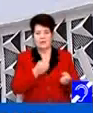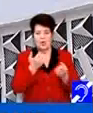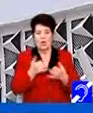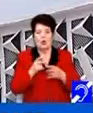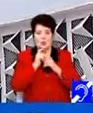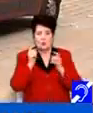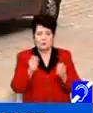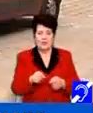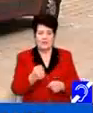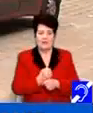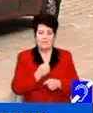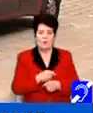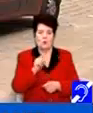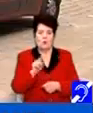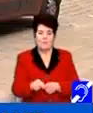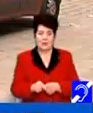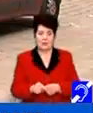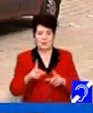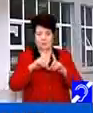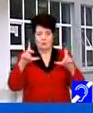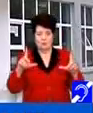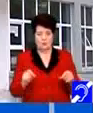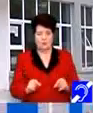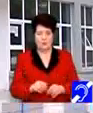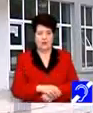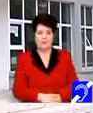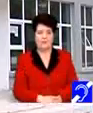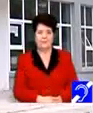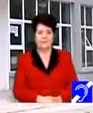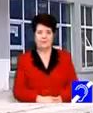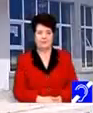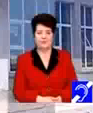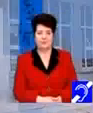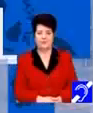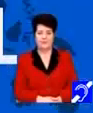profil sportiv din Chișinău. Ce le-au adus în dar, vă arătăm în telejurnal.